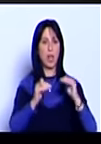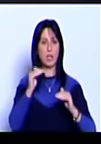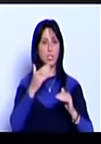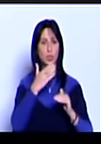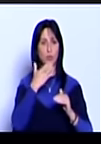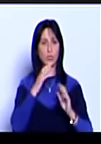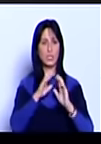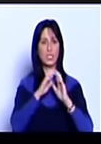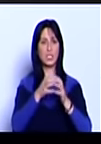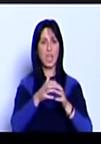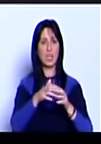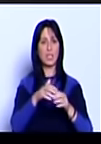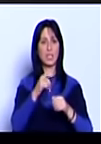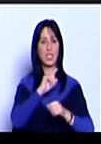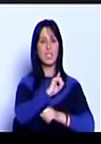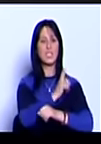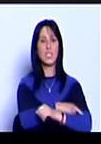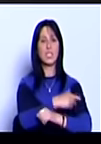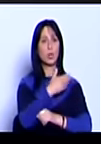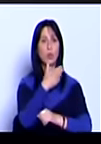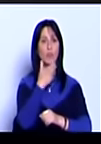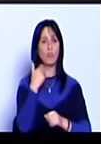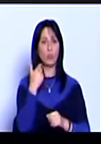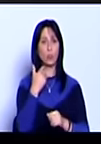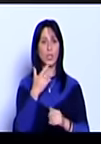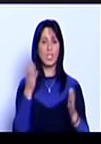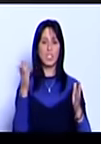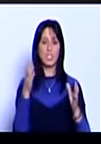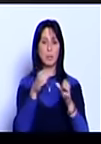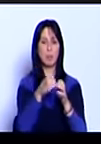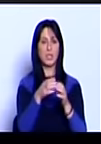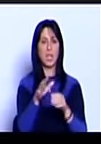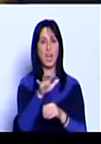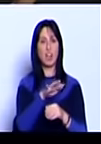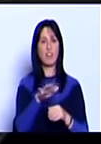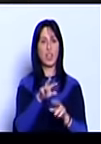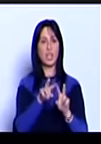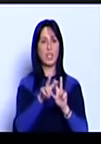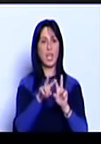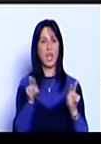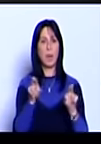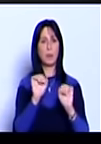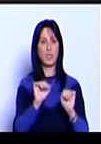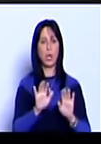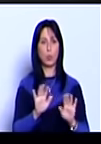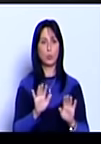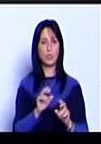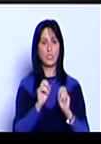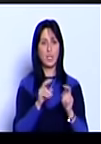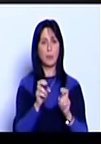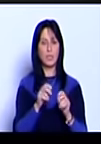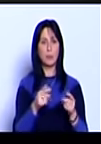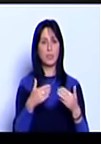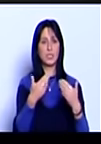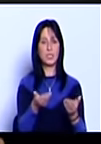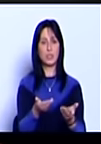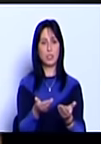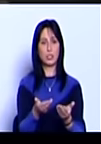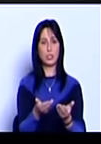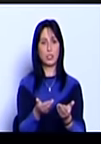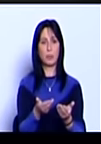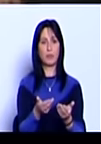მსოფლიოში და ძალთა ცენტრები აღარ არსებობენ, ყოველ შემთხვევაში დიდი თუ პატარა ქვეყანა ერთნაირად დაუცველია იმ საფრთხეების წინაშე,